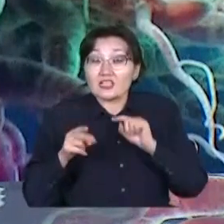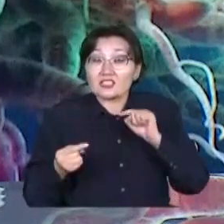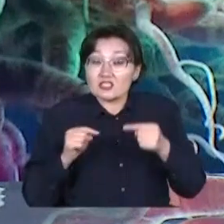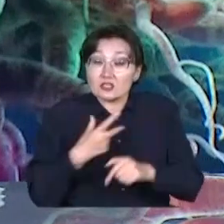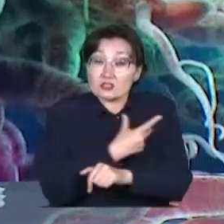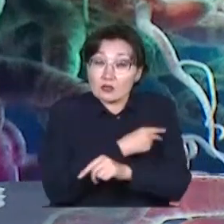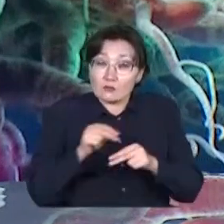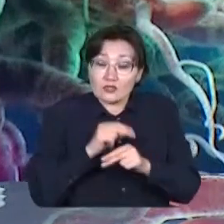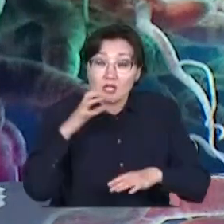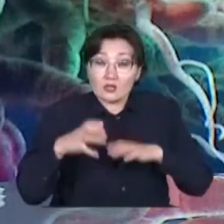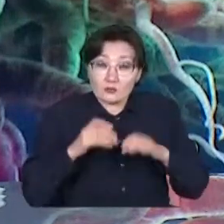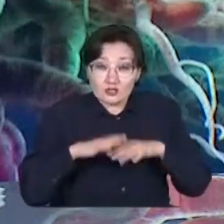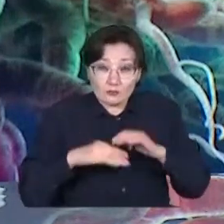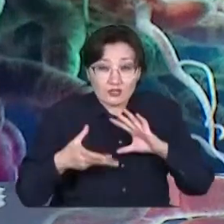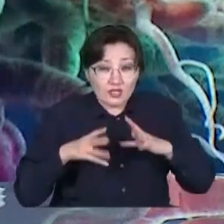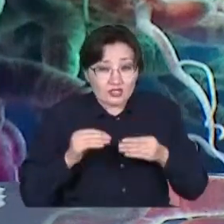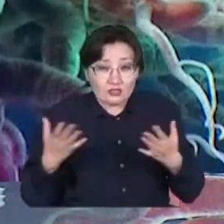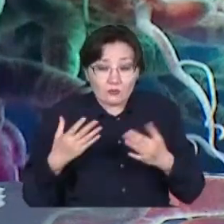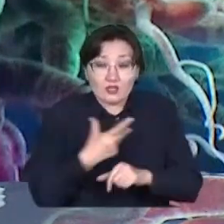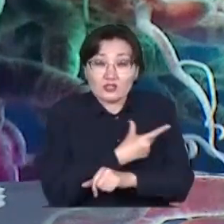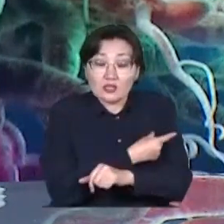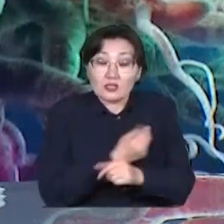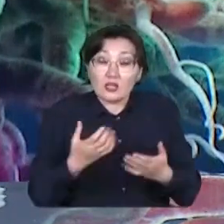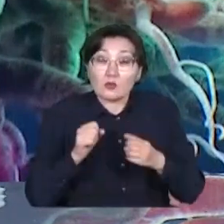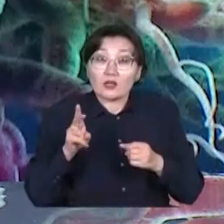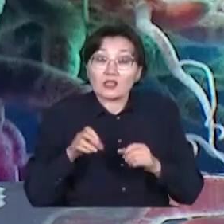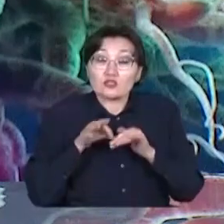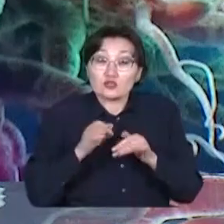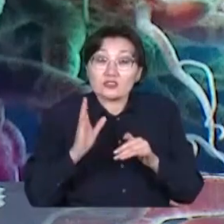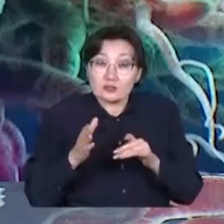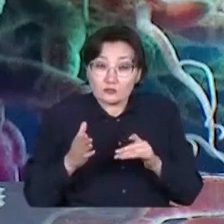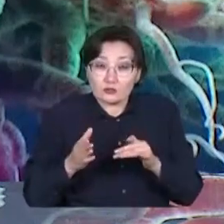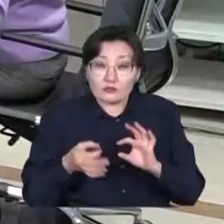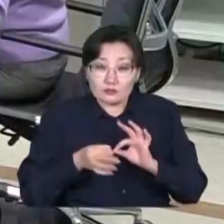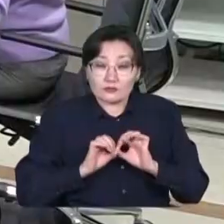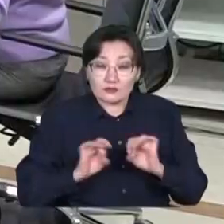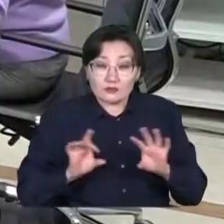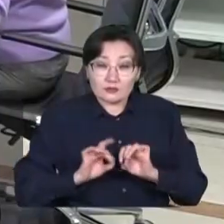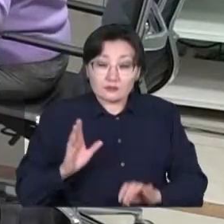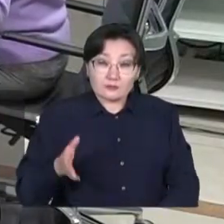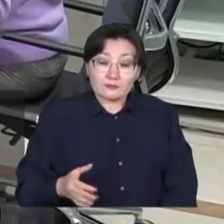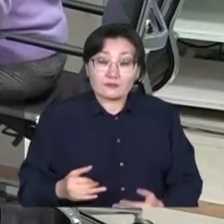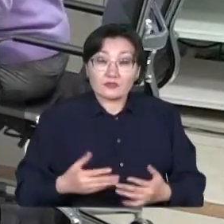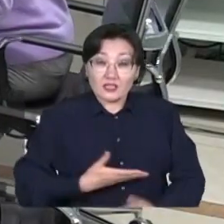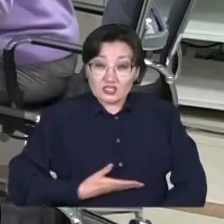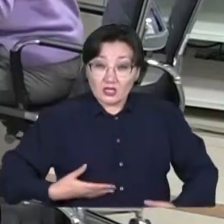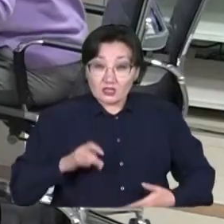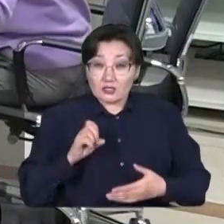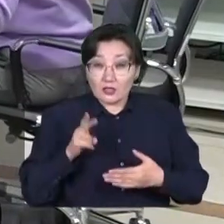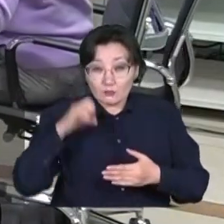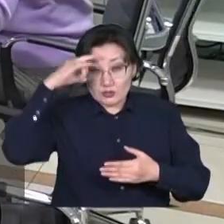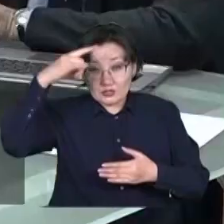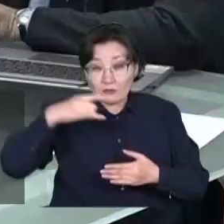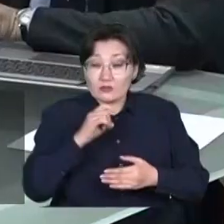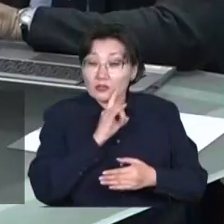әлемдік тәжірибедегі нәтижесі қандай? Екпені алу қалай жүзеге асырылады? Тілші тарқатсын. Жатыр мойны обыры